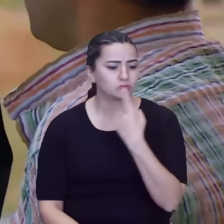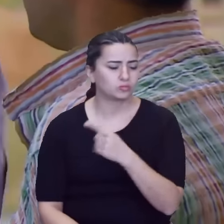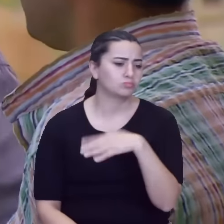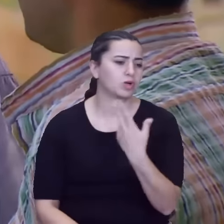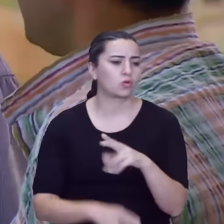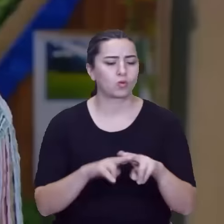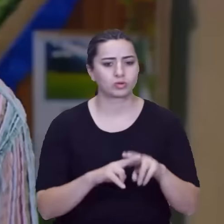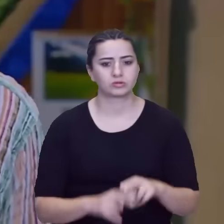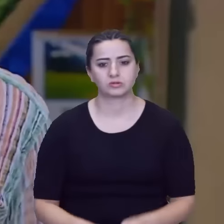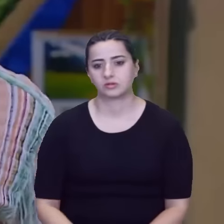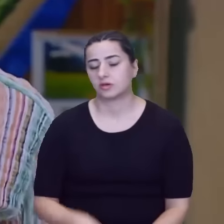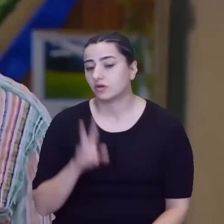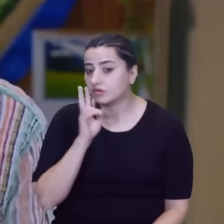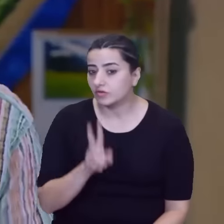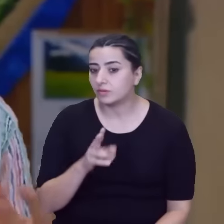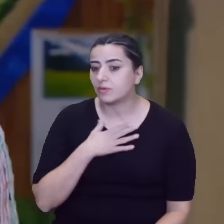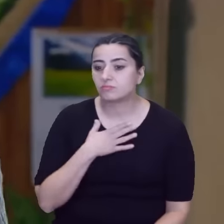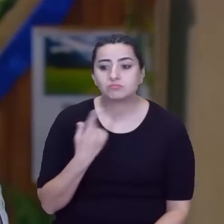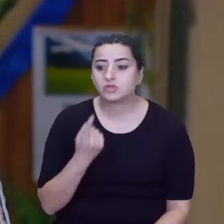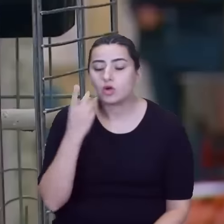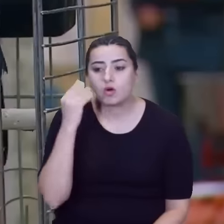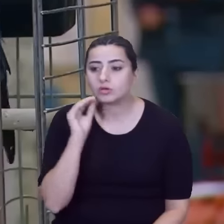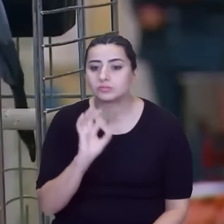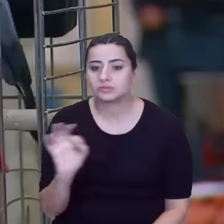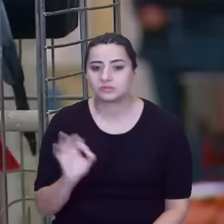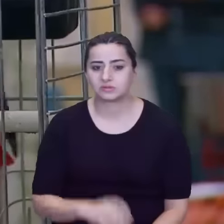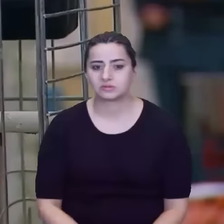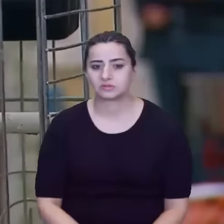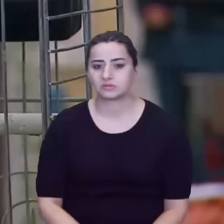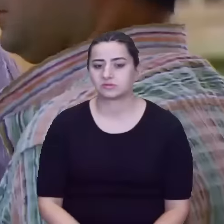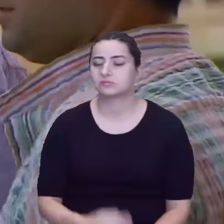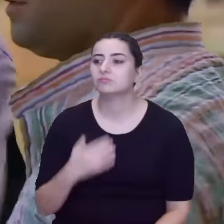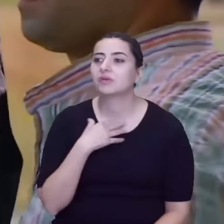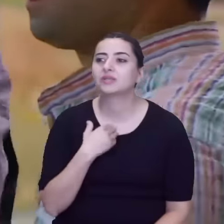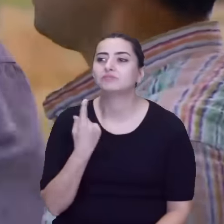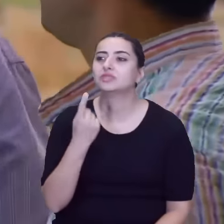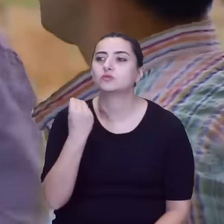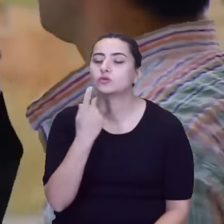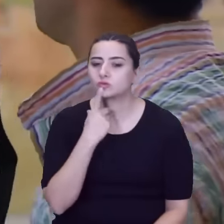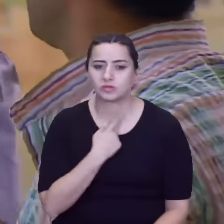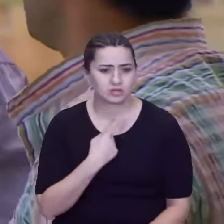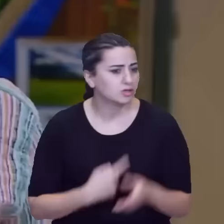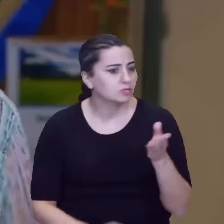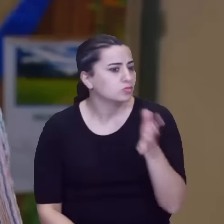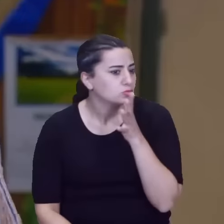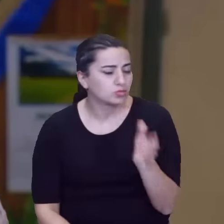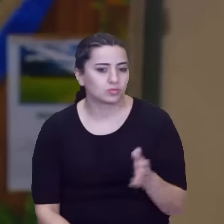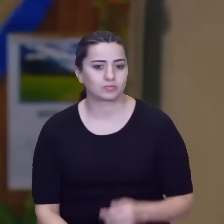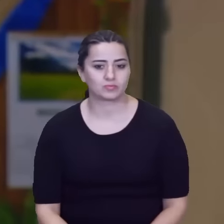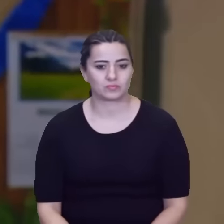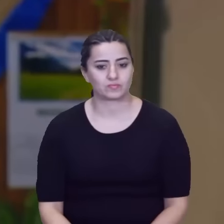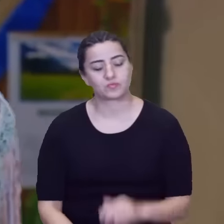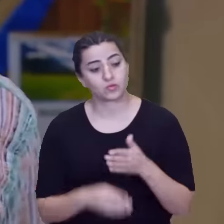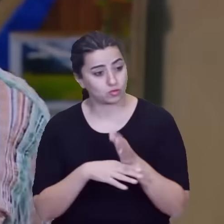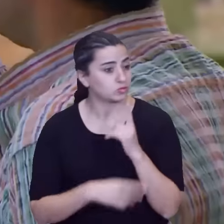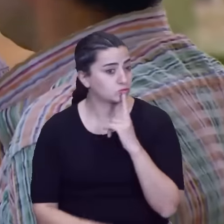diyorum, sen gidip ne öğretiyorsun? Ya vallahi billahi ben öğretmedim usta. Bana iltifat et Mesut. Al. Kim öğretti bunu? Bak